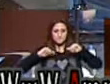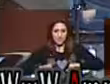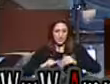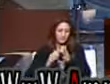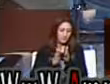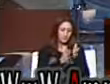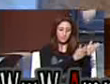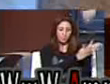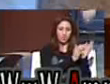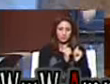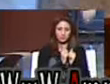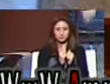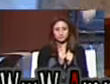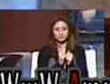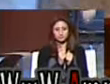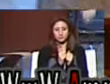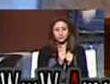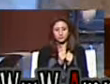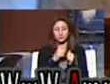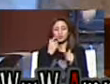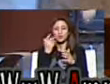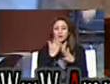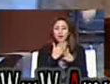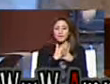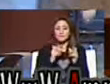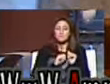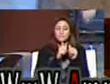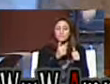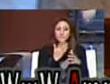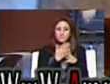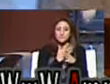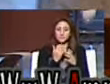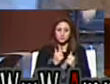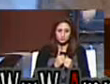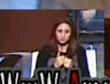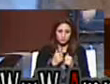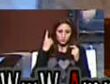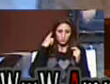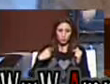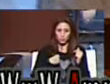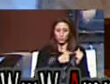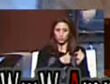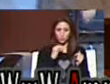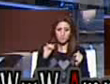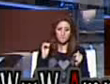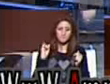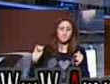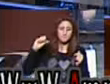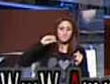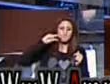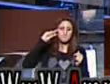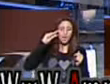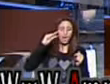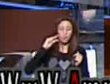سكرين كده بيطلع. هو ايه اللي وصل عادم الموارد الاطباء والاطفال؟ هو طبعا حضرتك هو الدكتور محمود لقوه بره